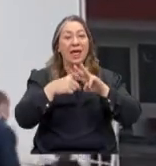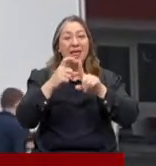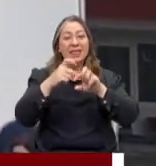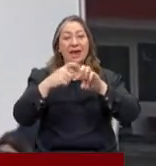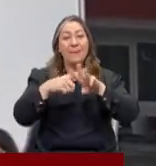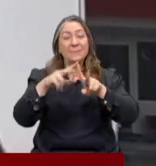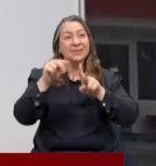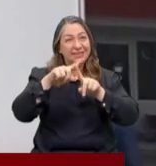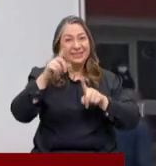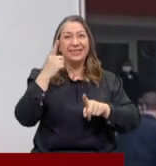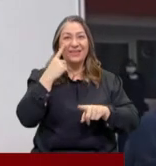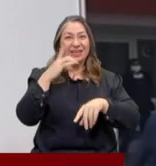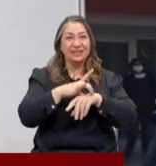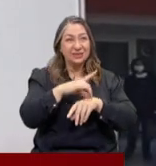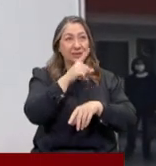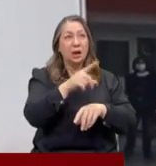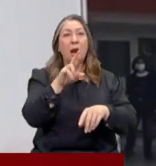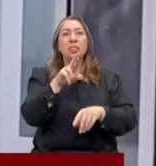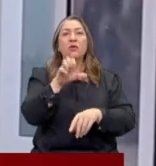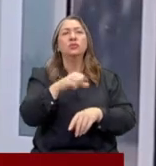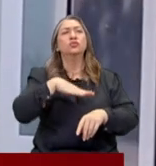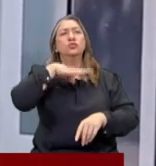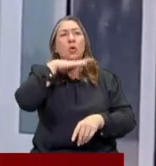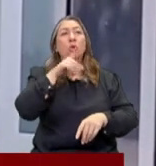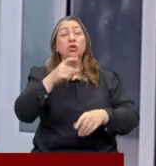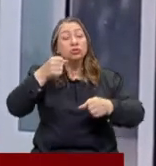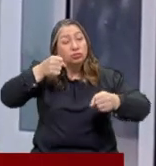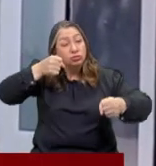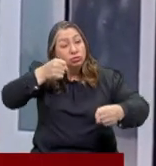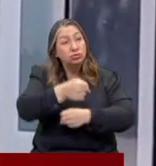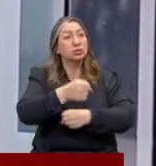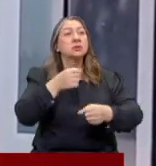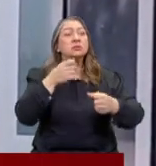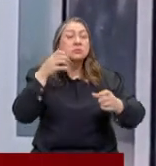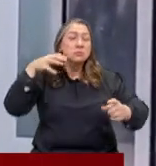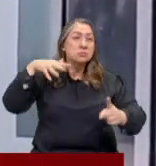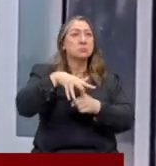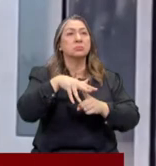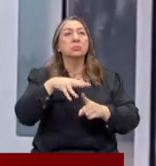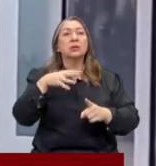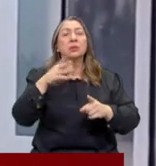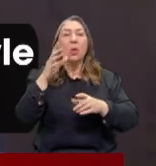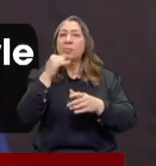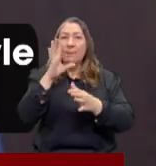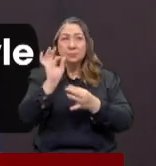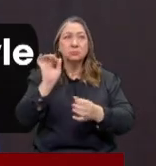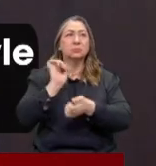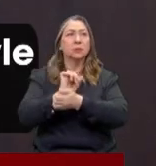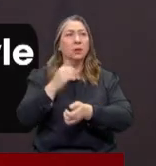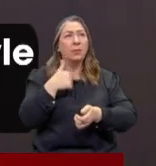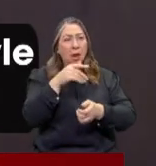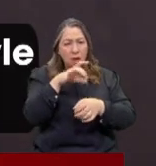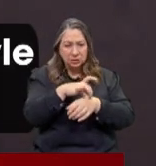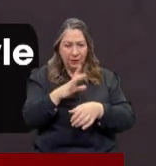Devlet Hastanesi'nde Doktor Hüseyin Karan'ın randevuları doluydu. O da ısrarlı çiftin saldırısına uğradı. Saldırgan tutuklandı. Bir içeride